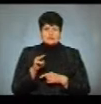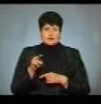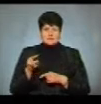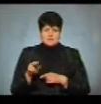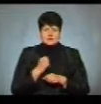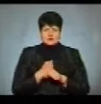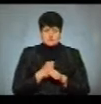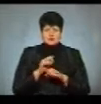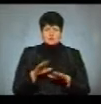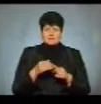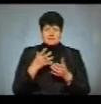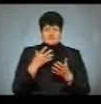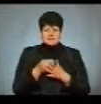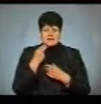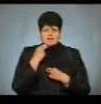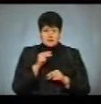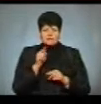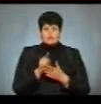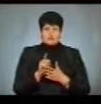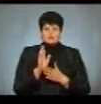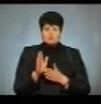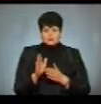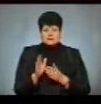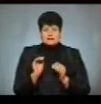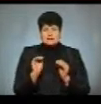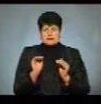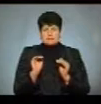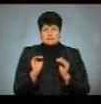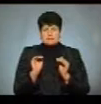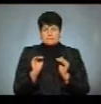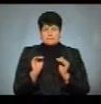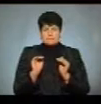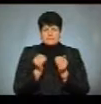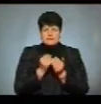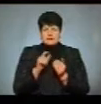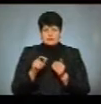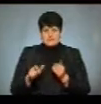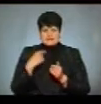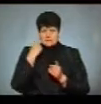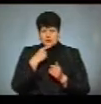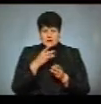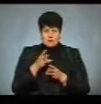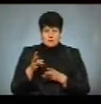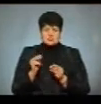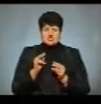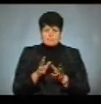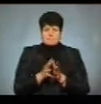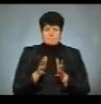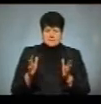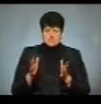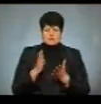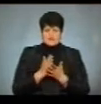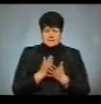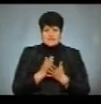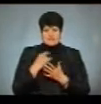щоб давав свій ефект, має бути обмаль співвласників з індивідуальним опаленням. Чим більше співвласників з індивідуальним